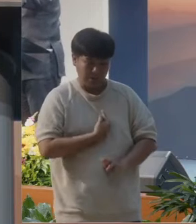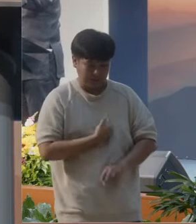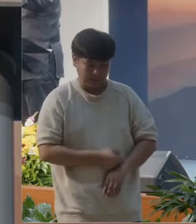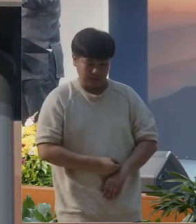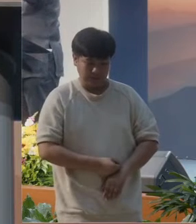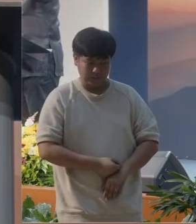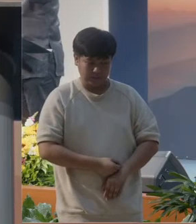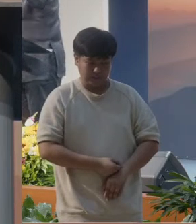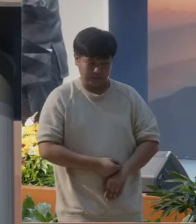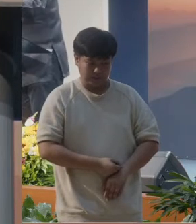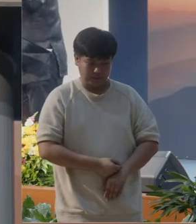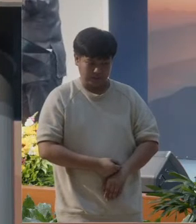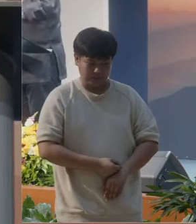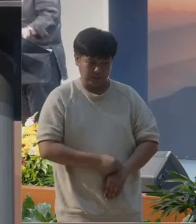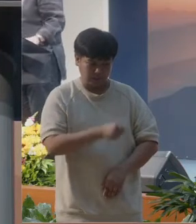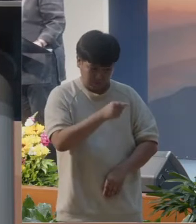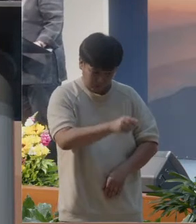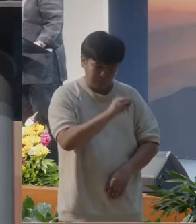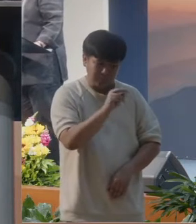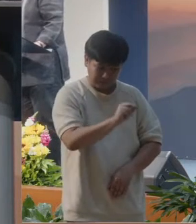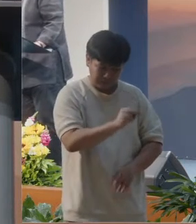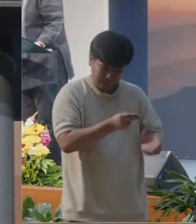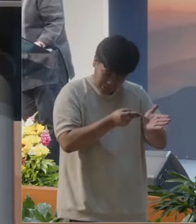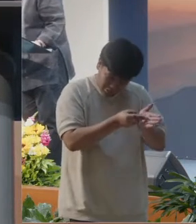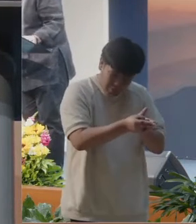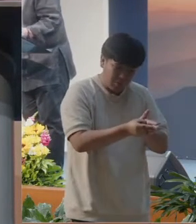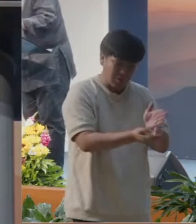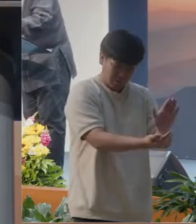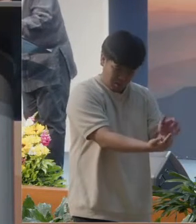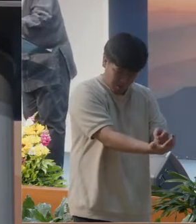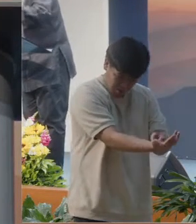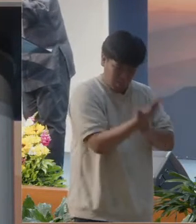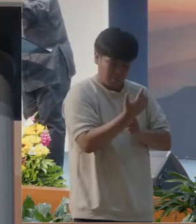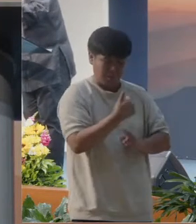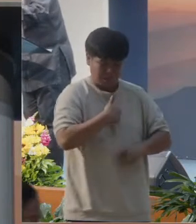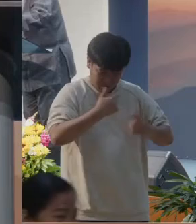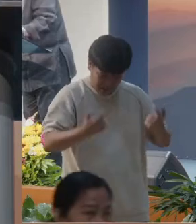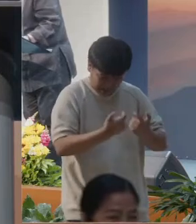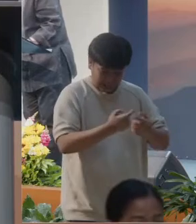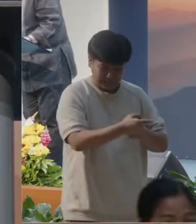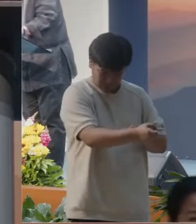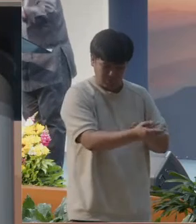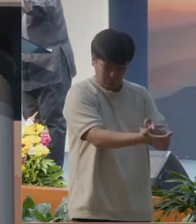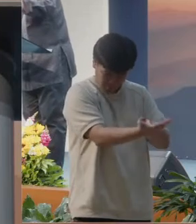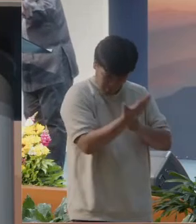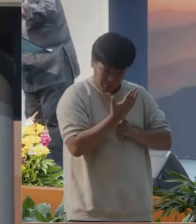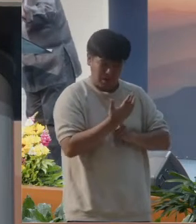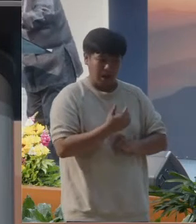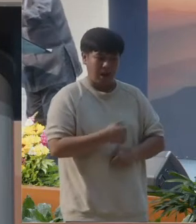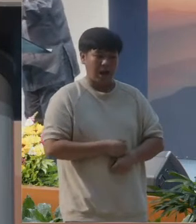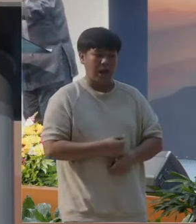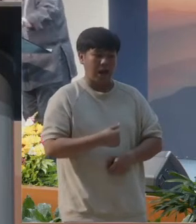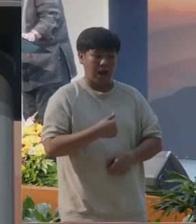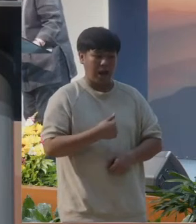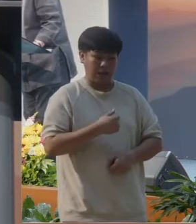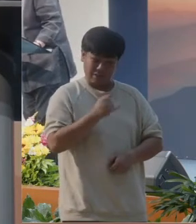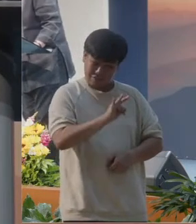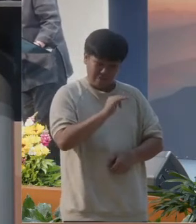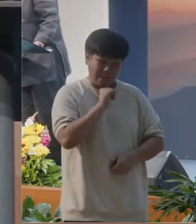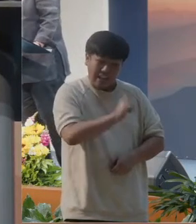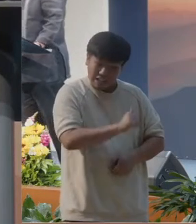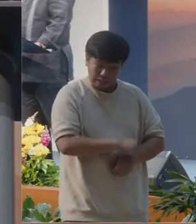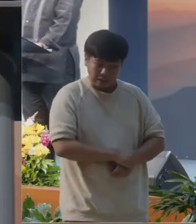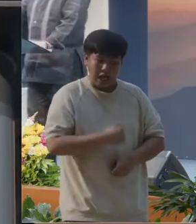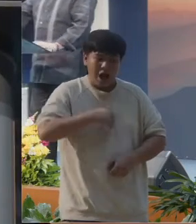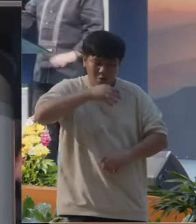Ibig sabihin, ilabas nyo na ang inyong kasalanan. Sabing ganon, says the Lord of hosts, "Then I will send curses upon you and